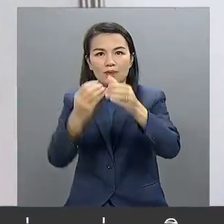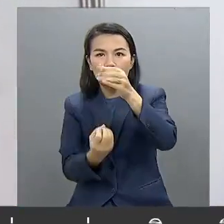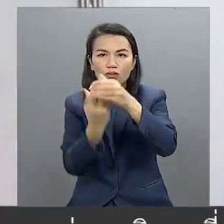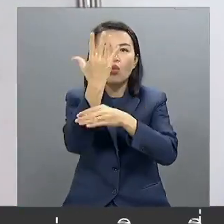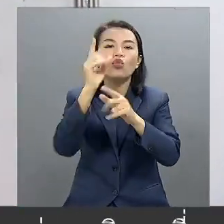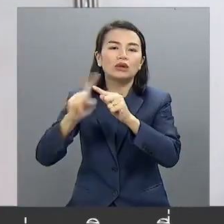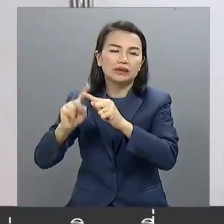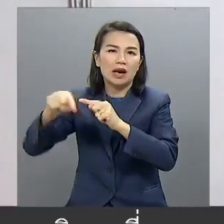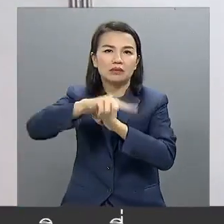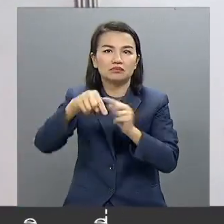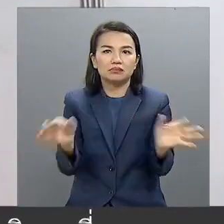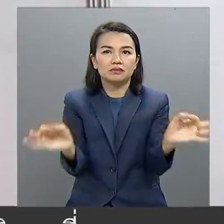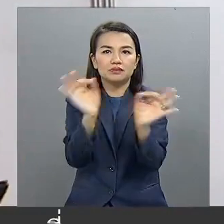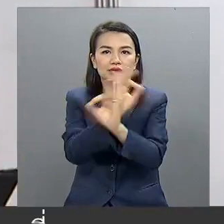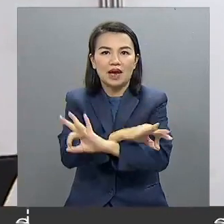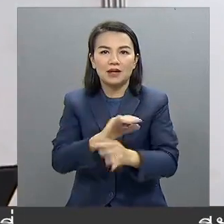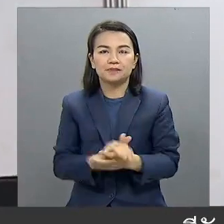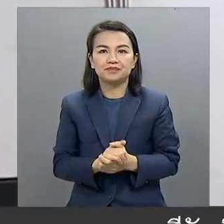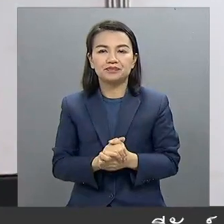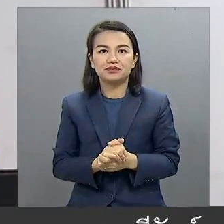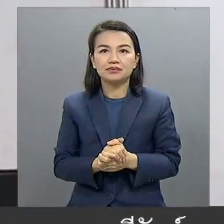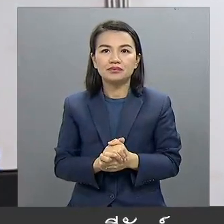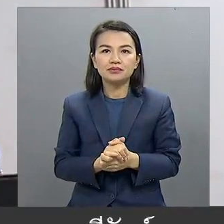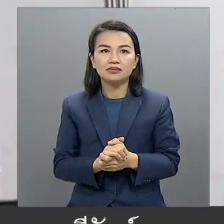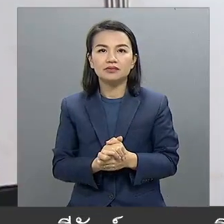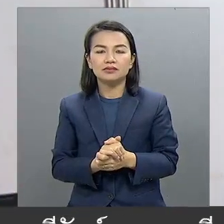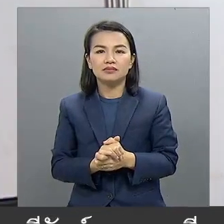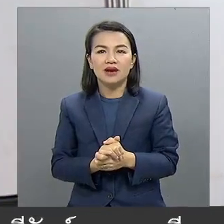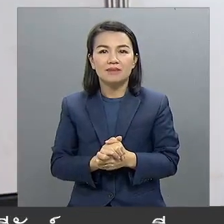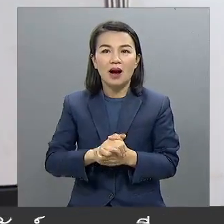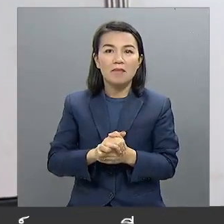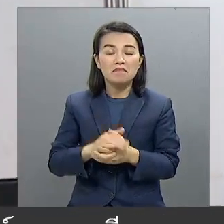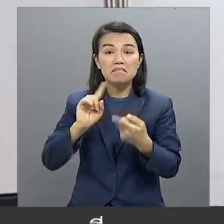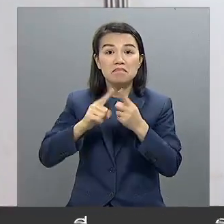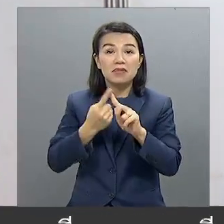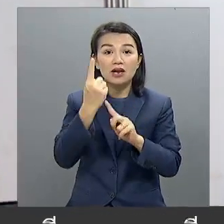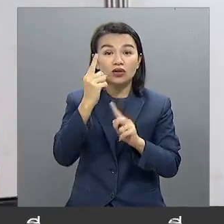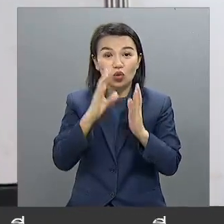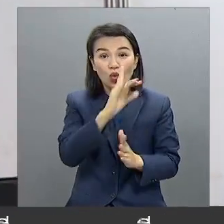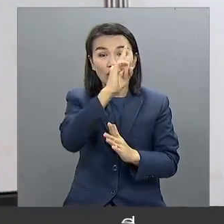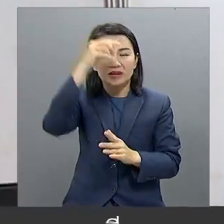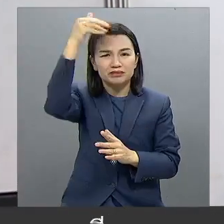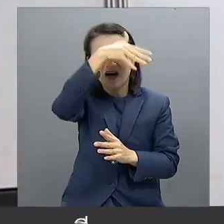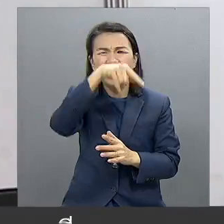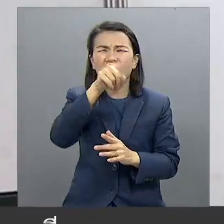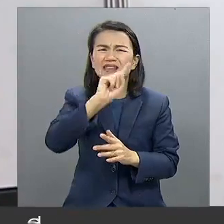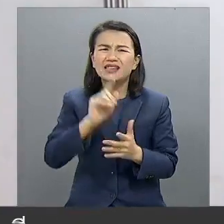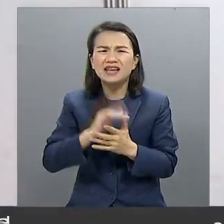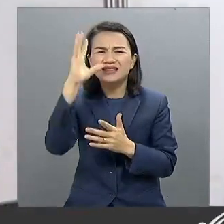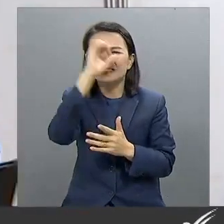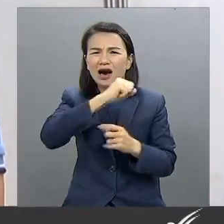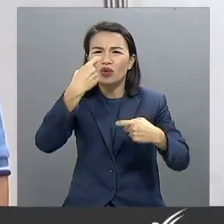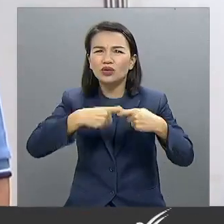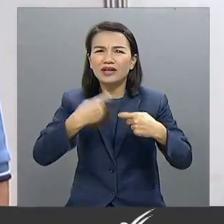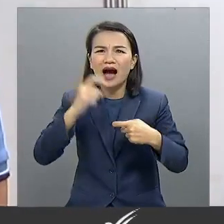อสารสีสัจัคเปนคนที่พüยากมาก เลย แตตั้งแต่เป็น็ไม่คอยวทำตั